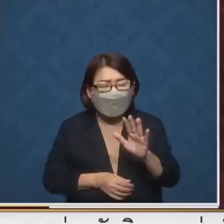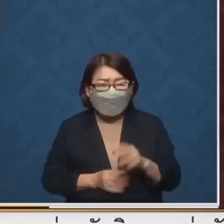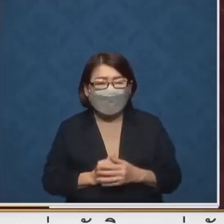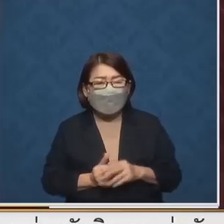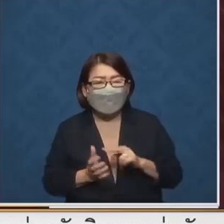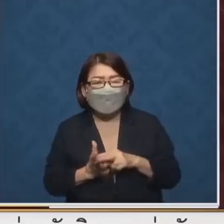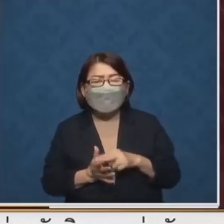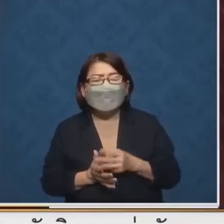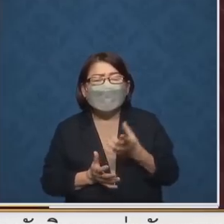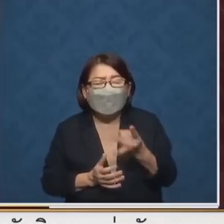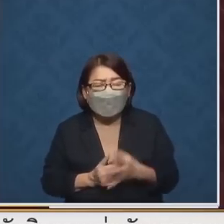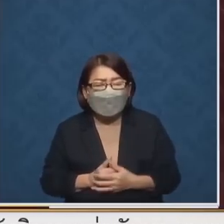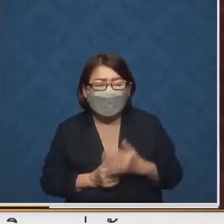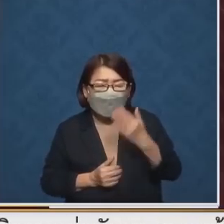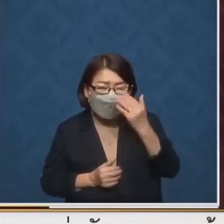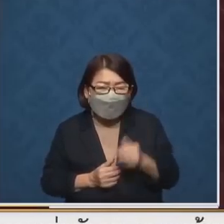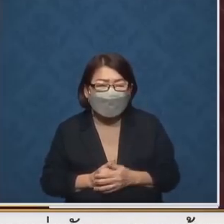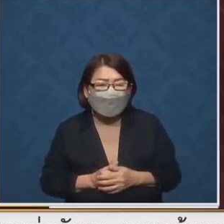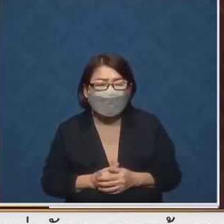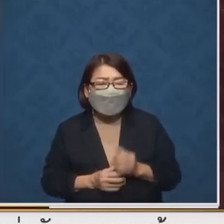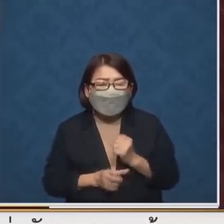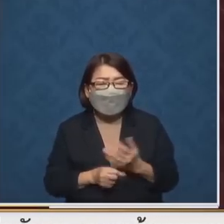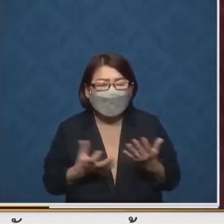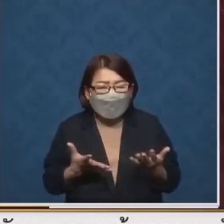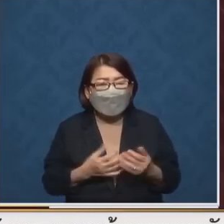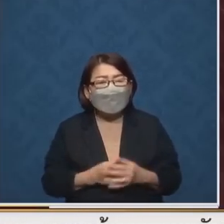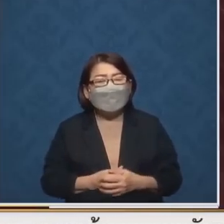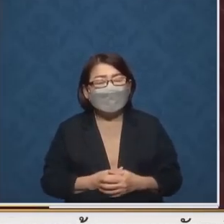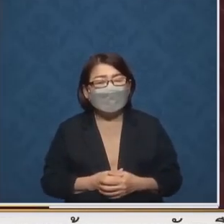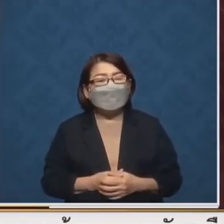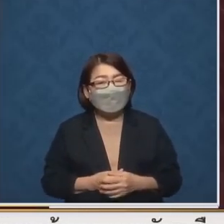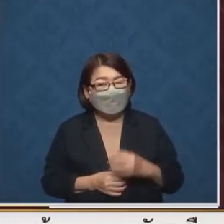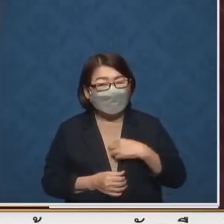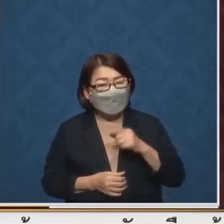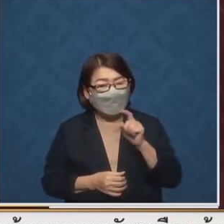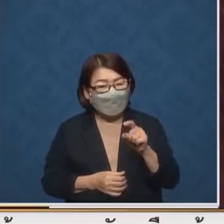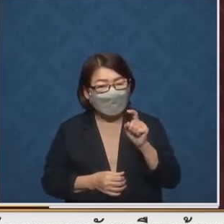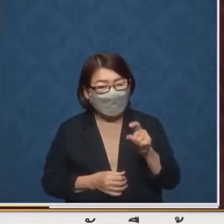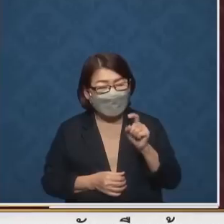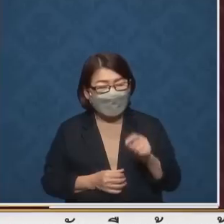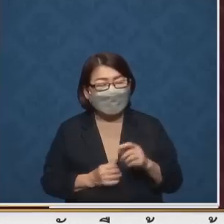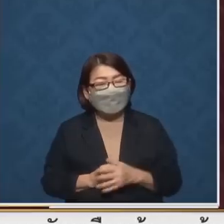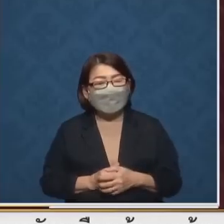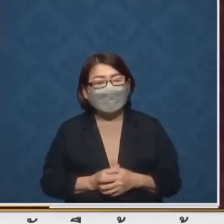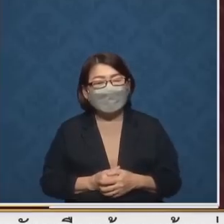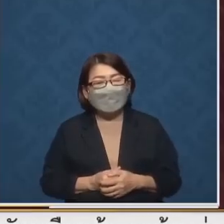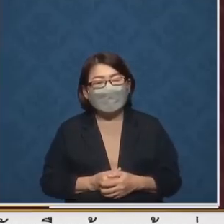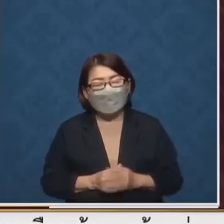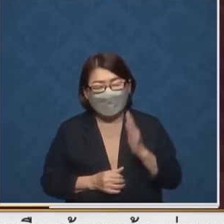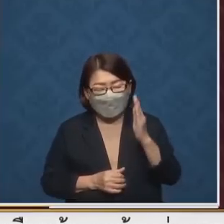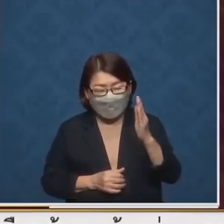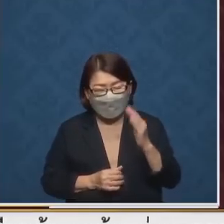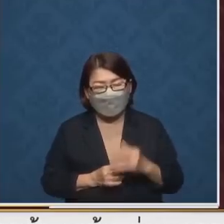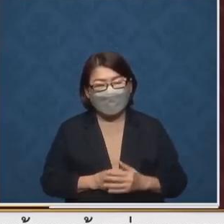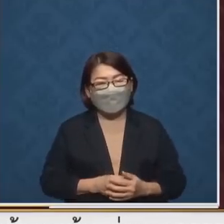อะไรทำไมเอายัไงคำถามมีอยู่ในแผ่นหน้า